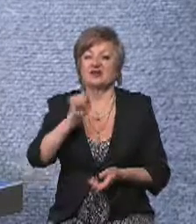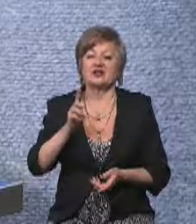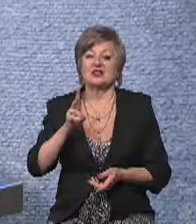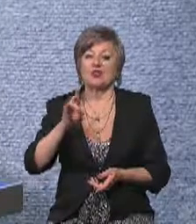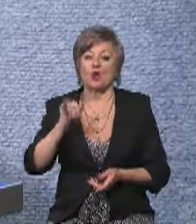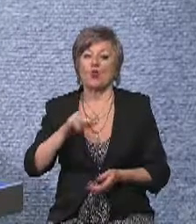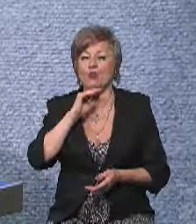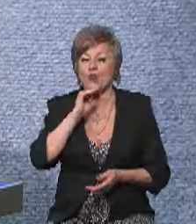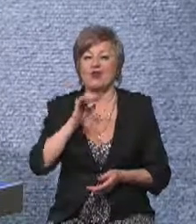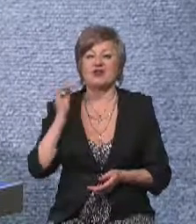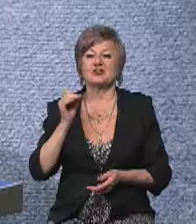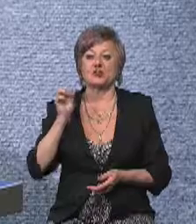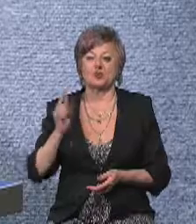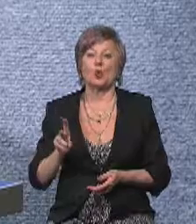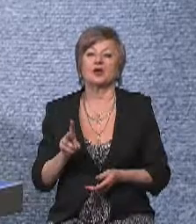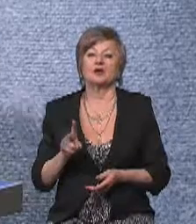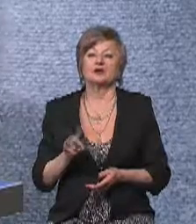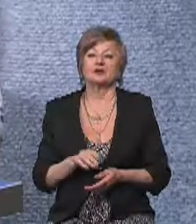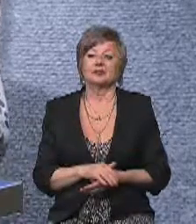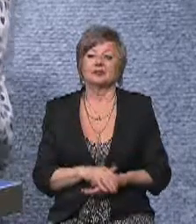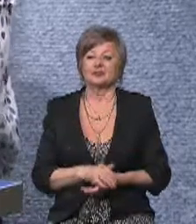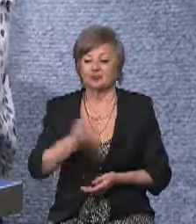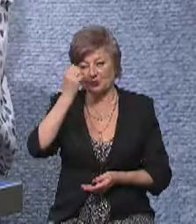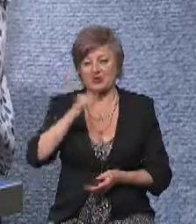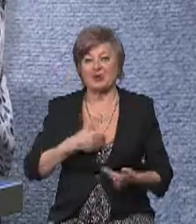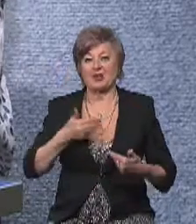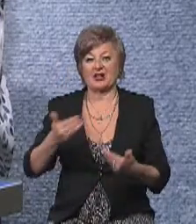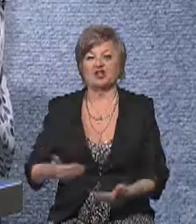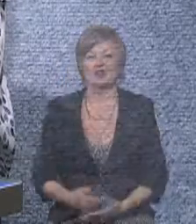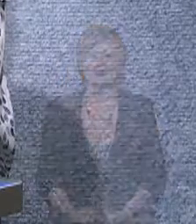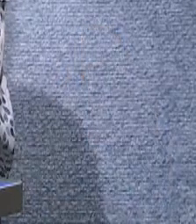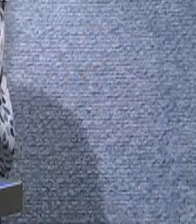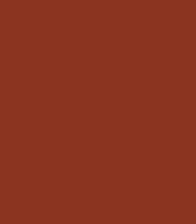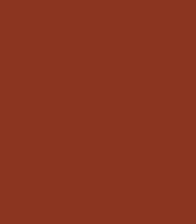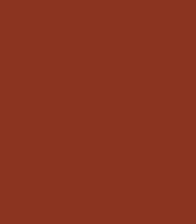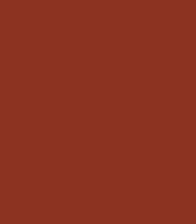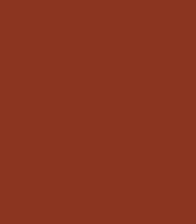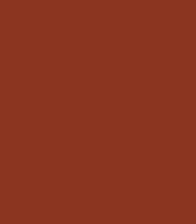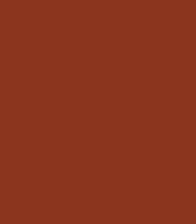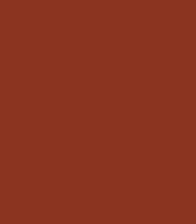професор, історик, народний депутат України 8-го скликання. Дякую за запрошення. Хай щастить, до побачення. Дякую.